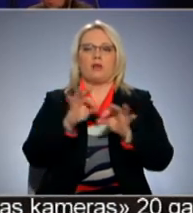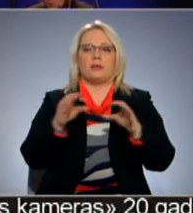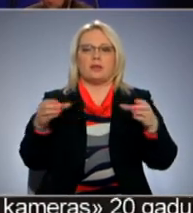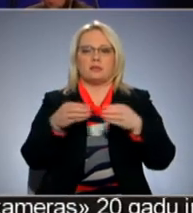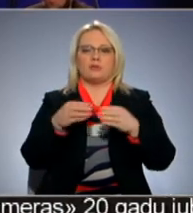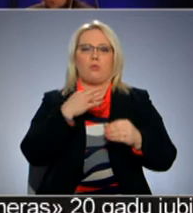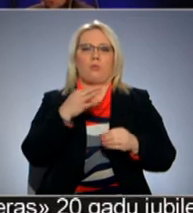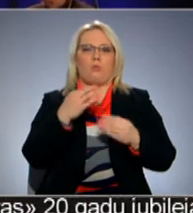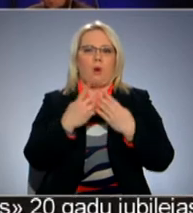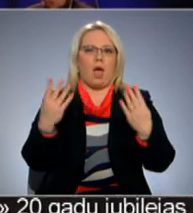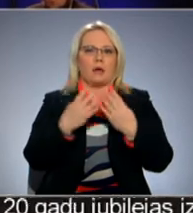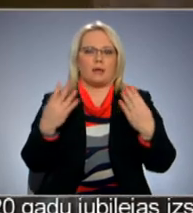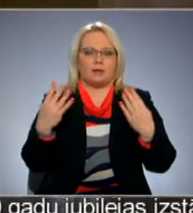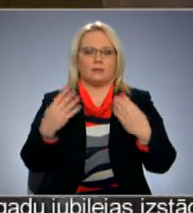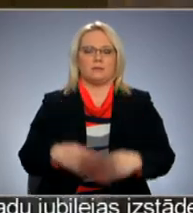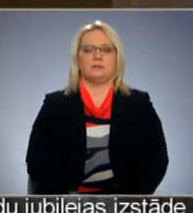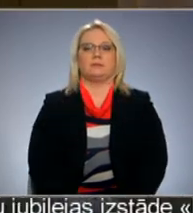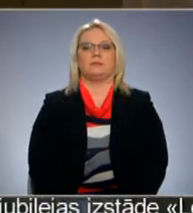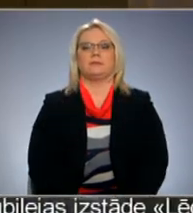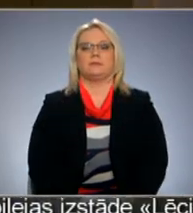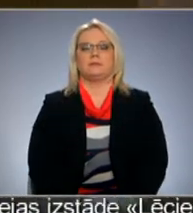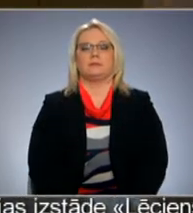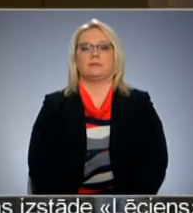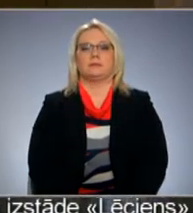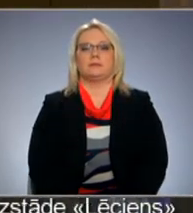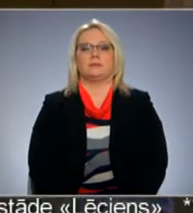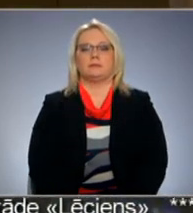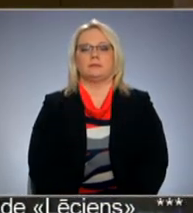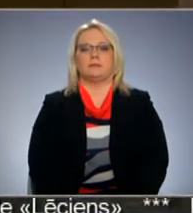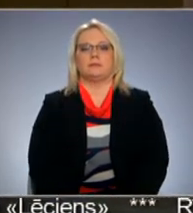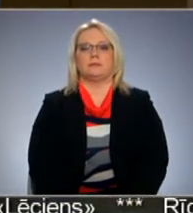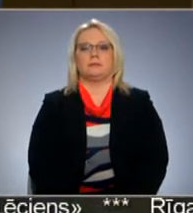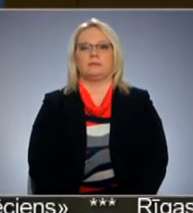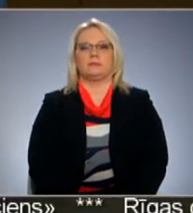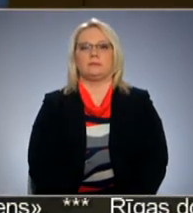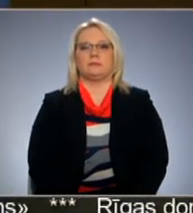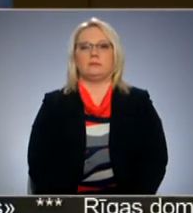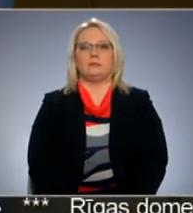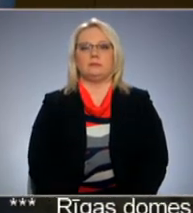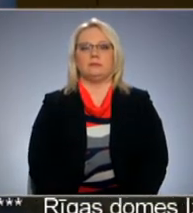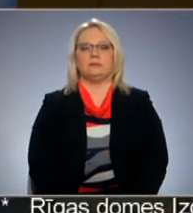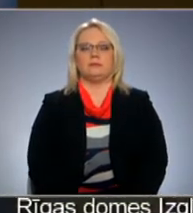pie diriģenta pults Andris Vecumnieks. Toms Treibergs, Mārtiņš Šalmis, Latvijas televīzija.